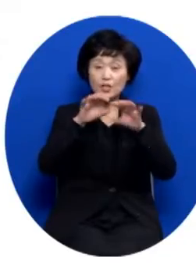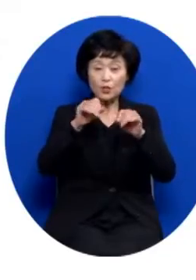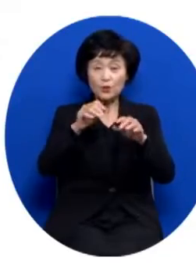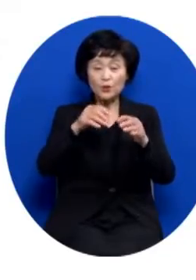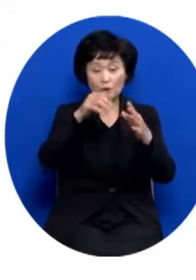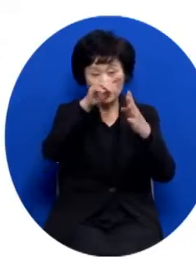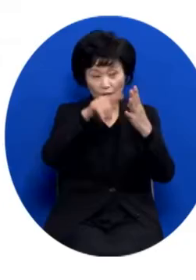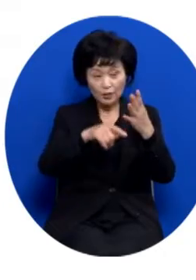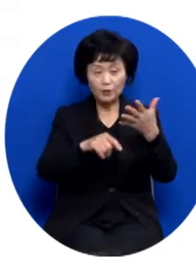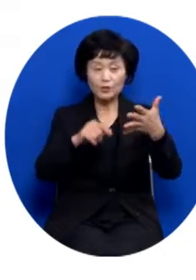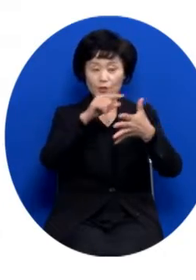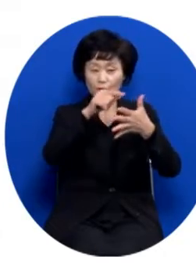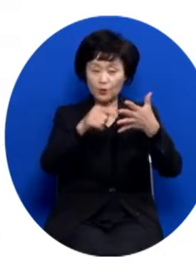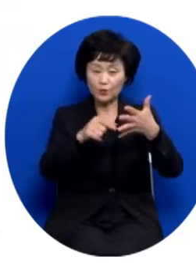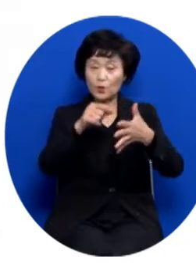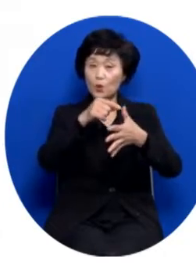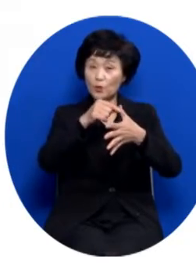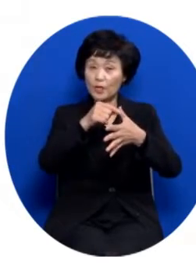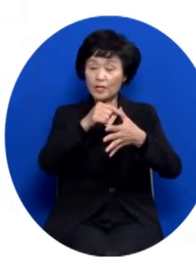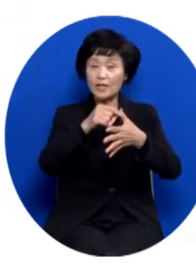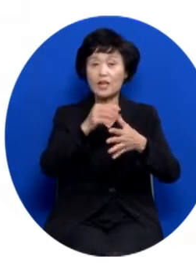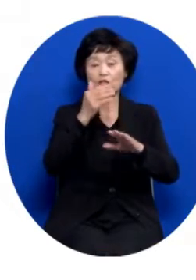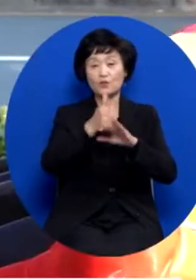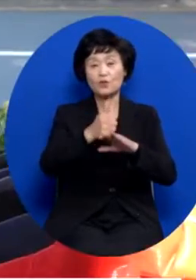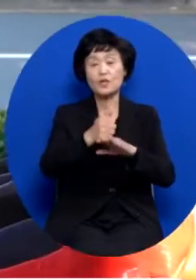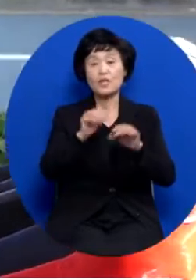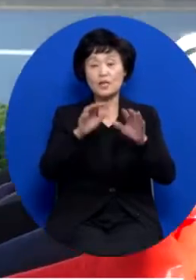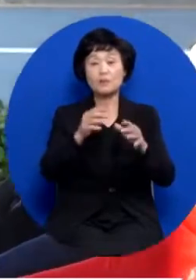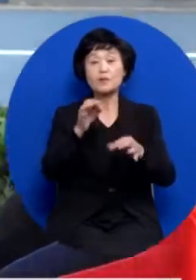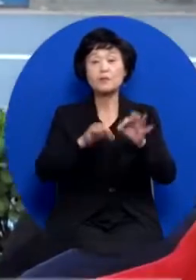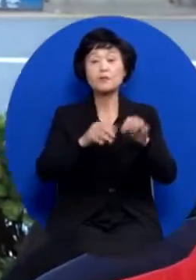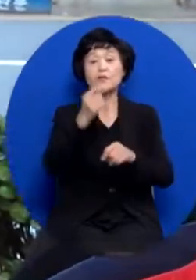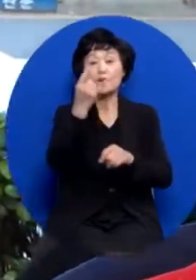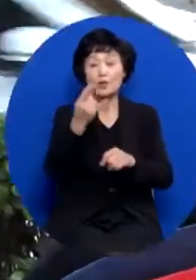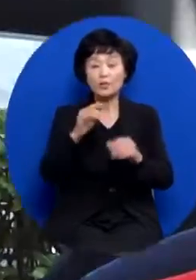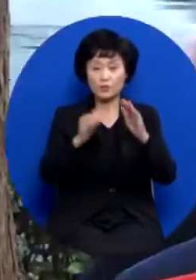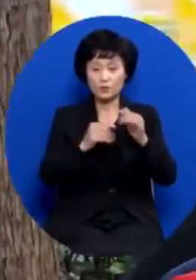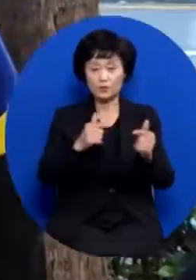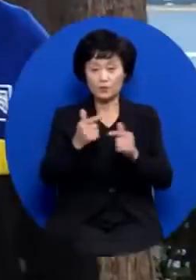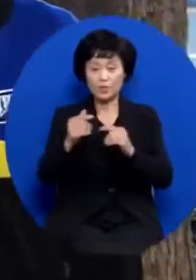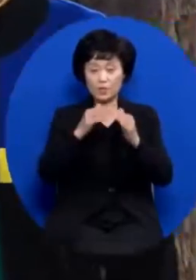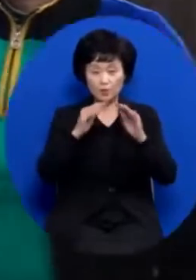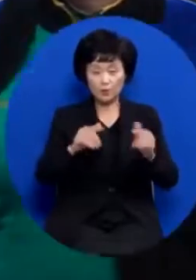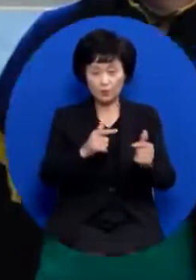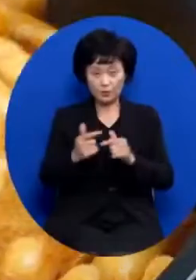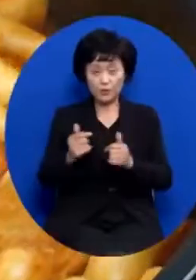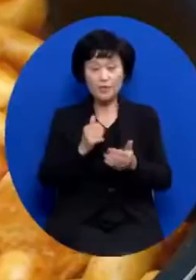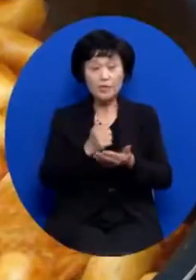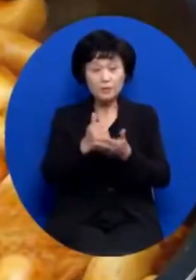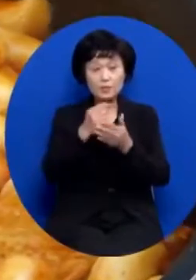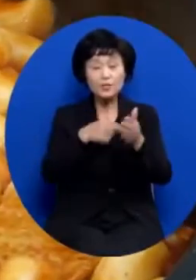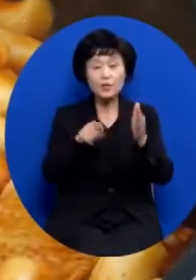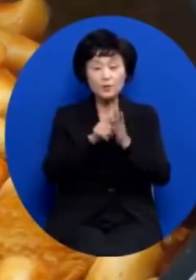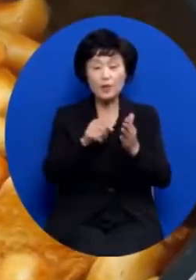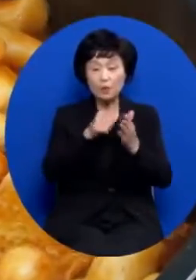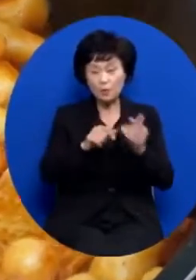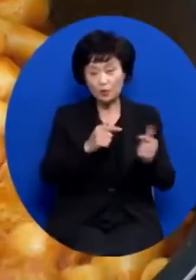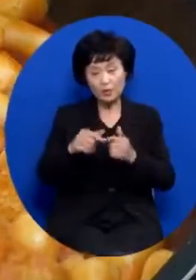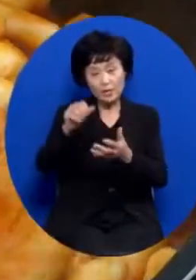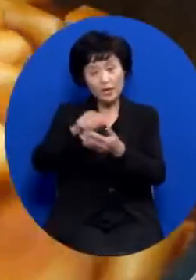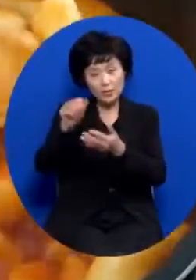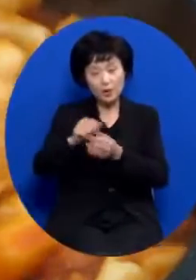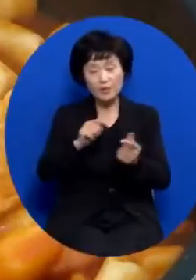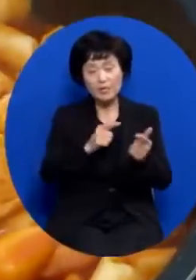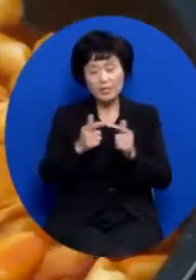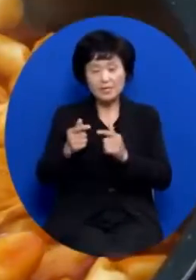4단계, 공동체로 초청 아래에 속한 이번 바자회는 성도들이 이웃을 섬기기 위해 물품을 기증하고 각종 음식을 판매하며